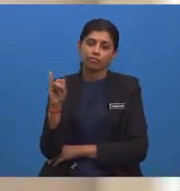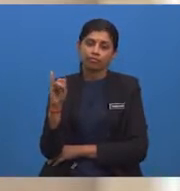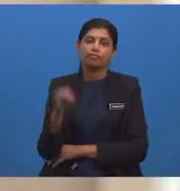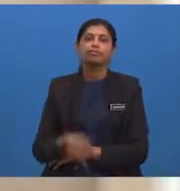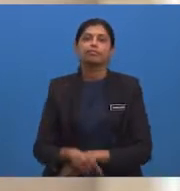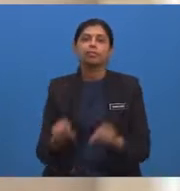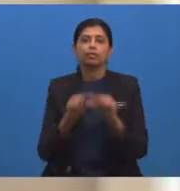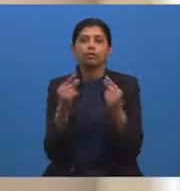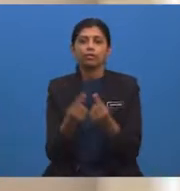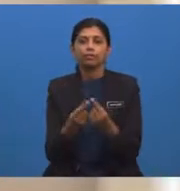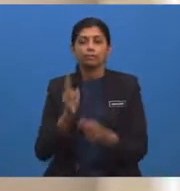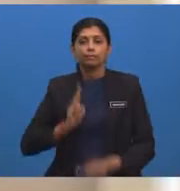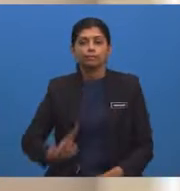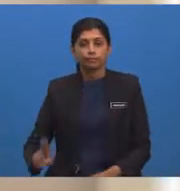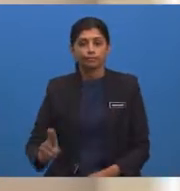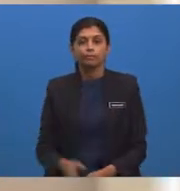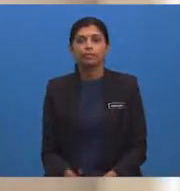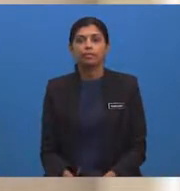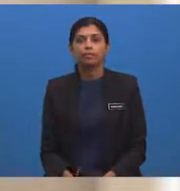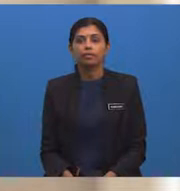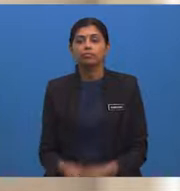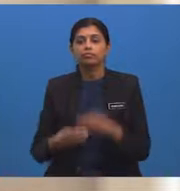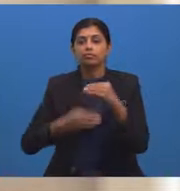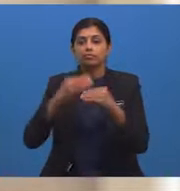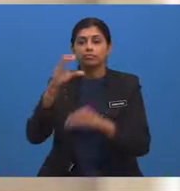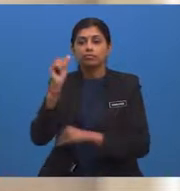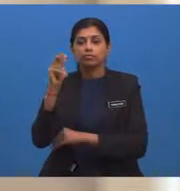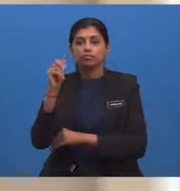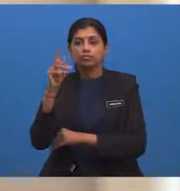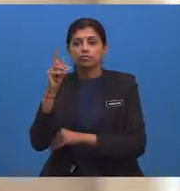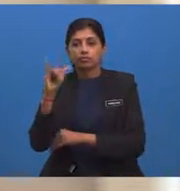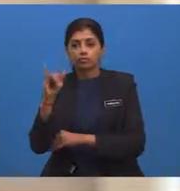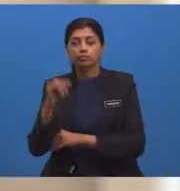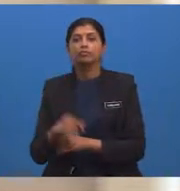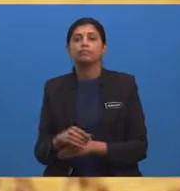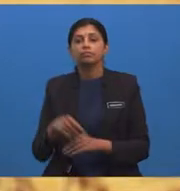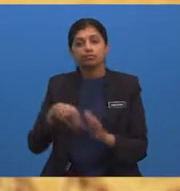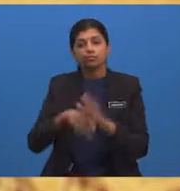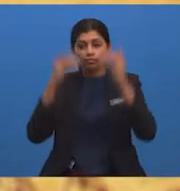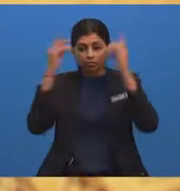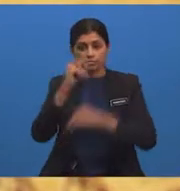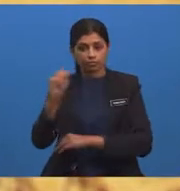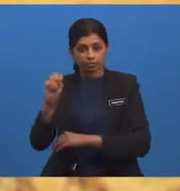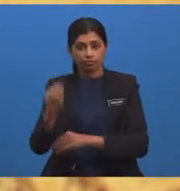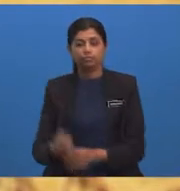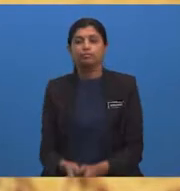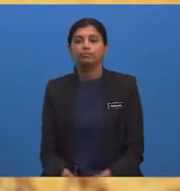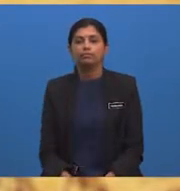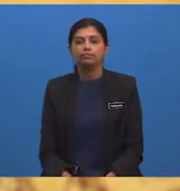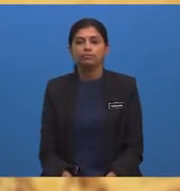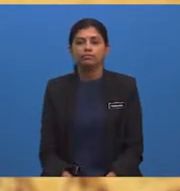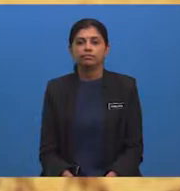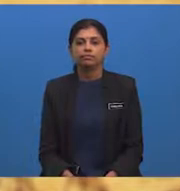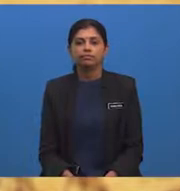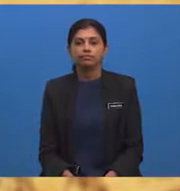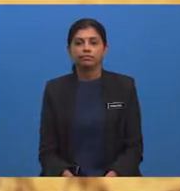status istimewa, pembinaan candi serta sistem pendidikan Islam. Keunikan amalan beragama dalam kerajaan